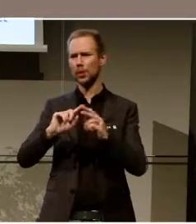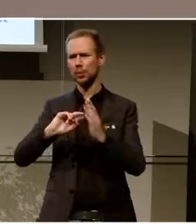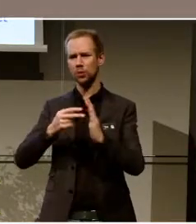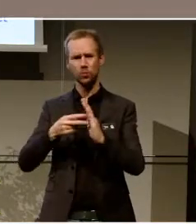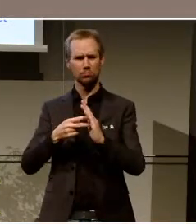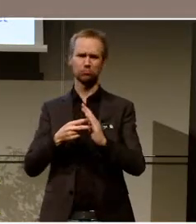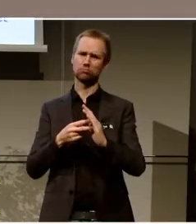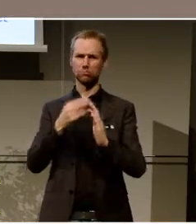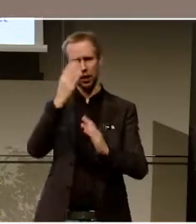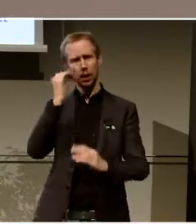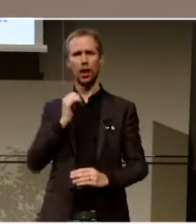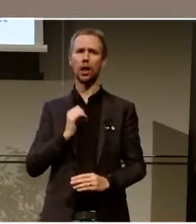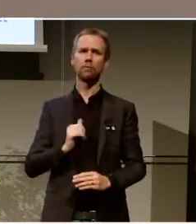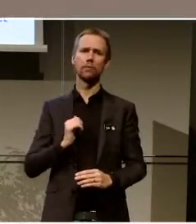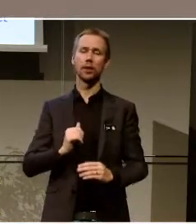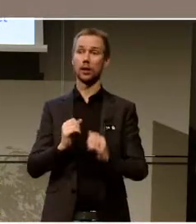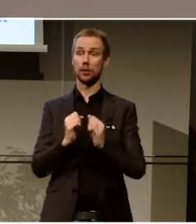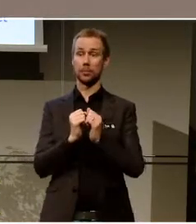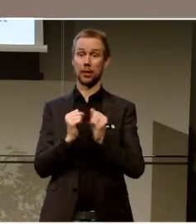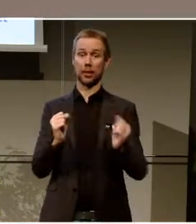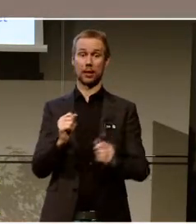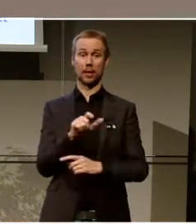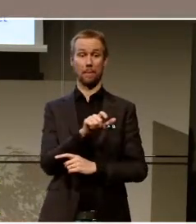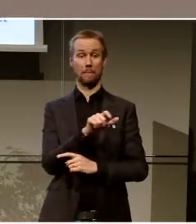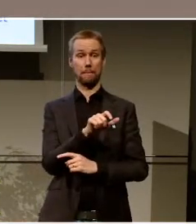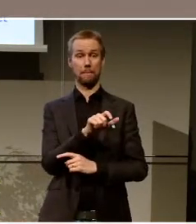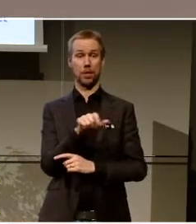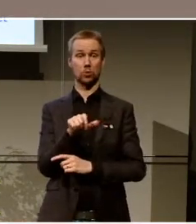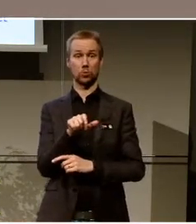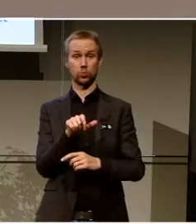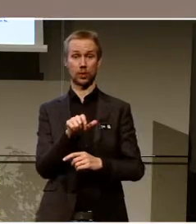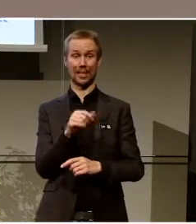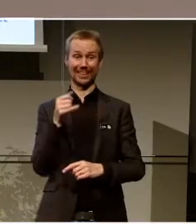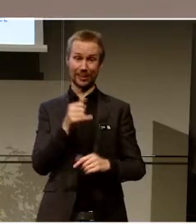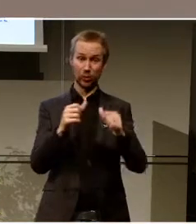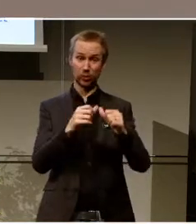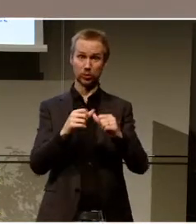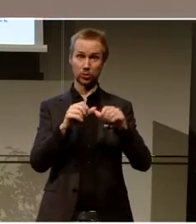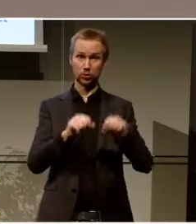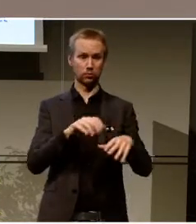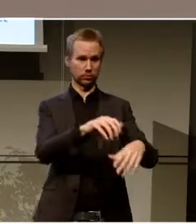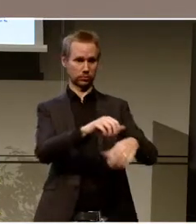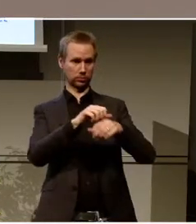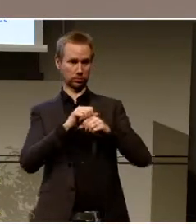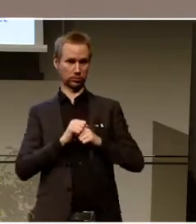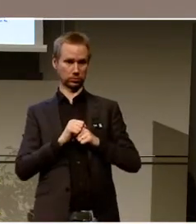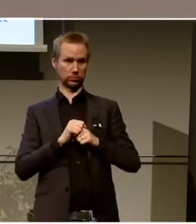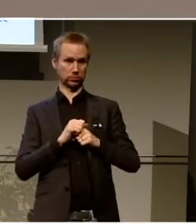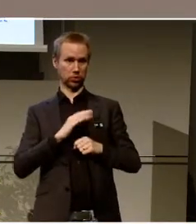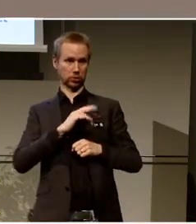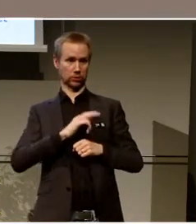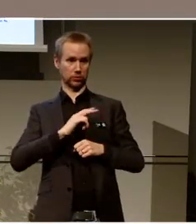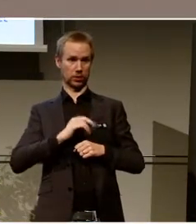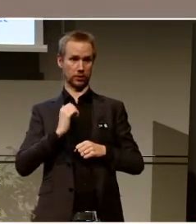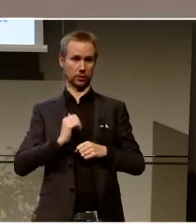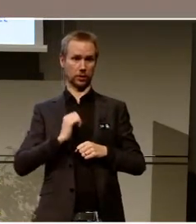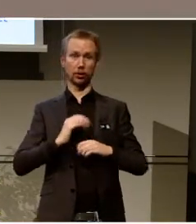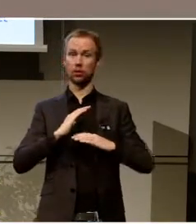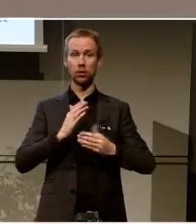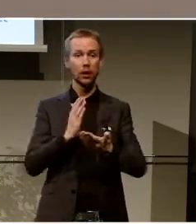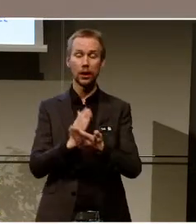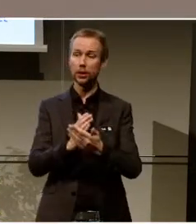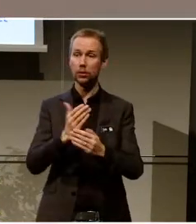men de som ska ta emot och använda det i organisationen har inte rätt kompetens på alla platser. Det finns kanske